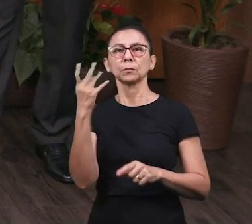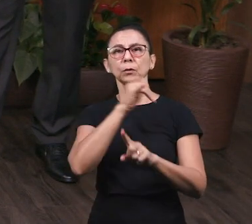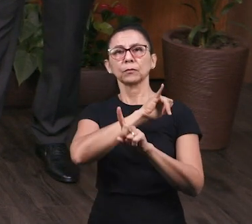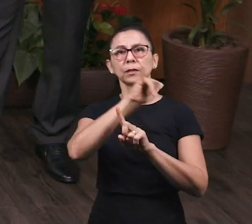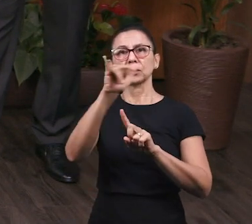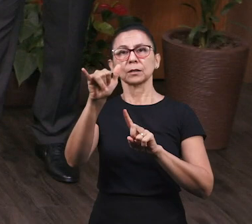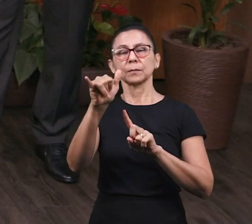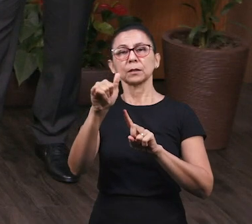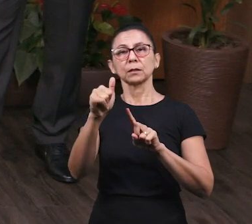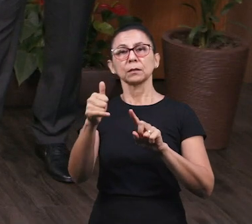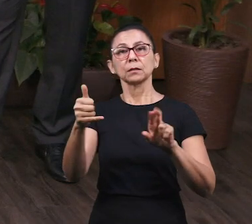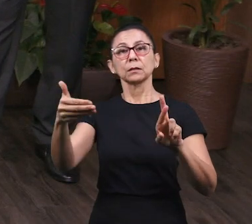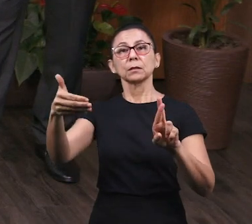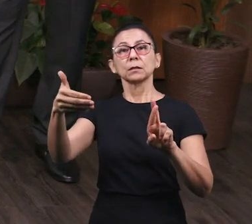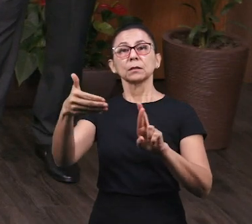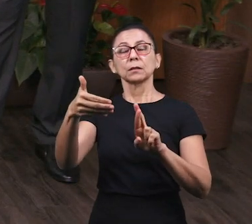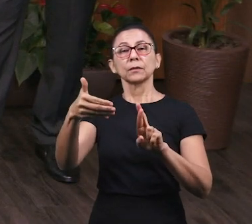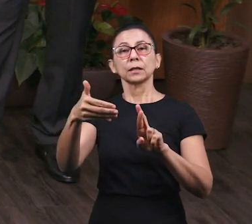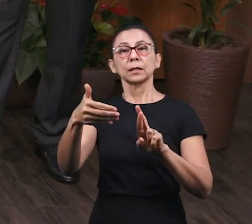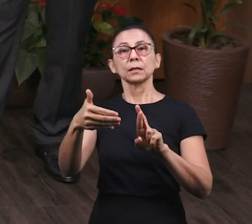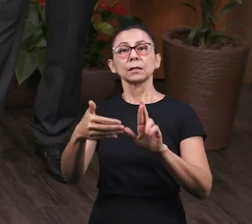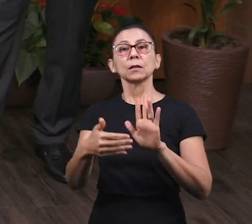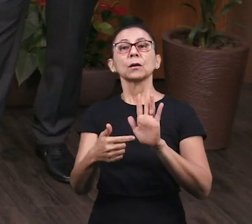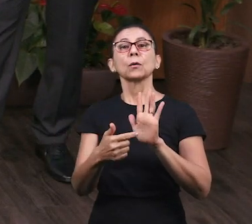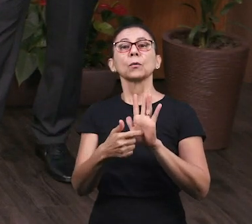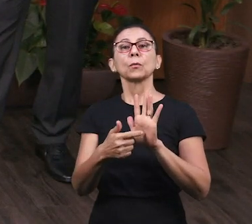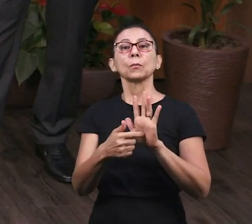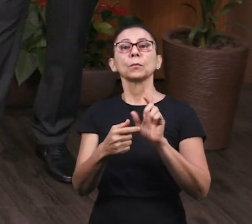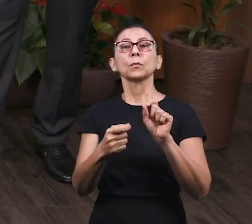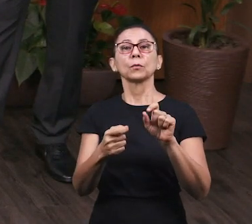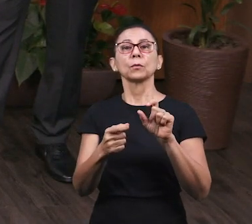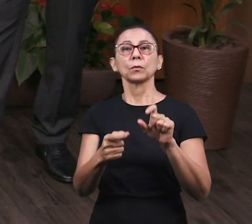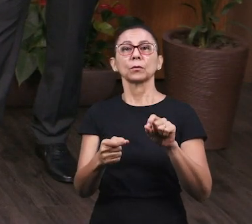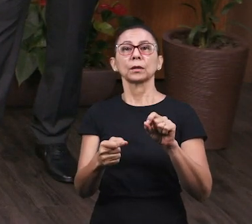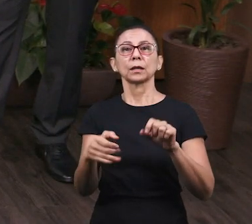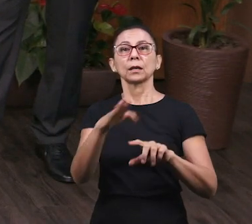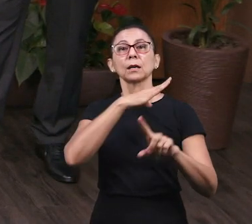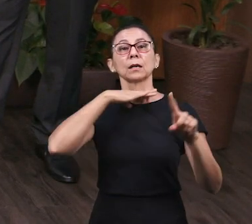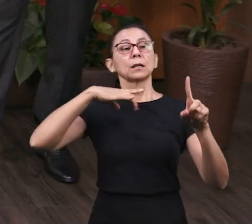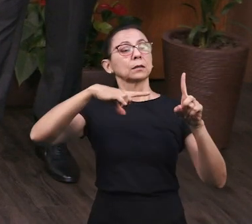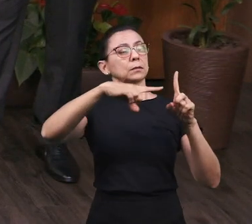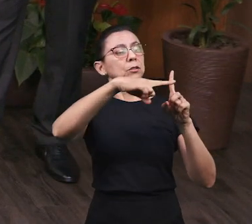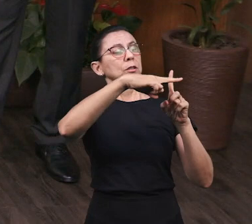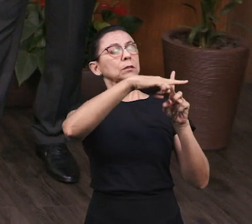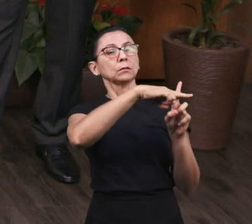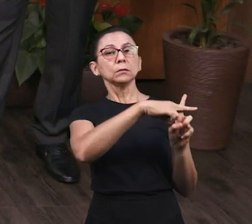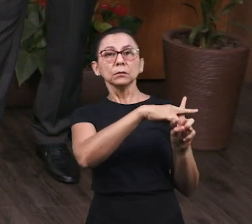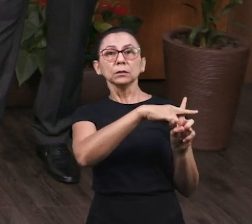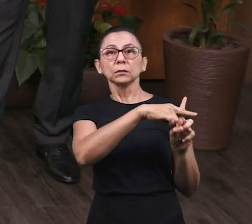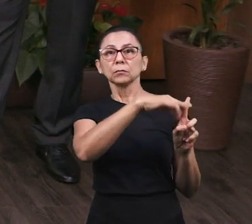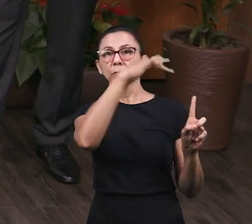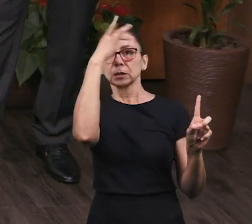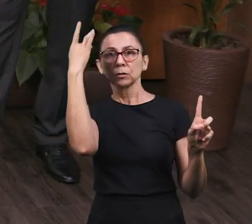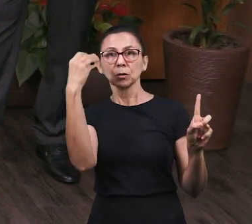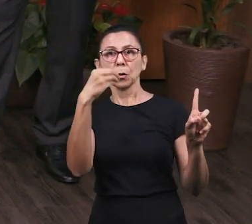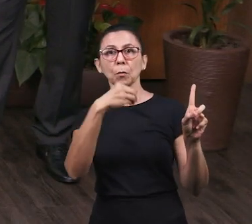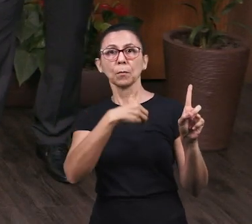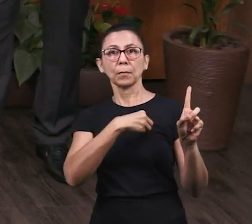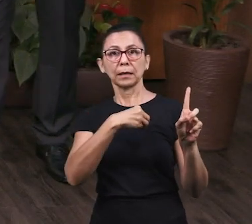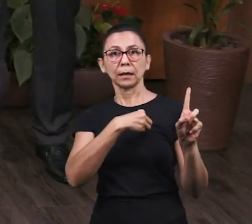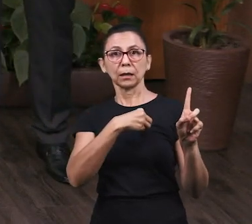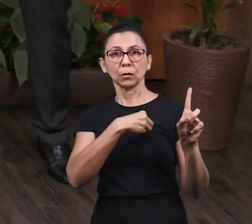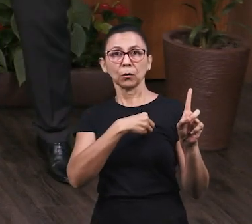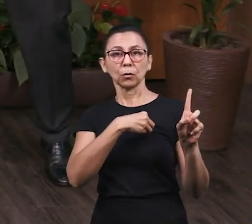Calvaire, c'est-à-dire le pécheur devant le sacrifice du Seigneur Jésus, Sergio, en